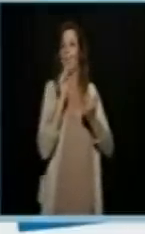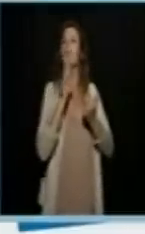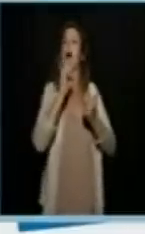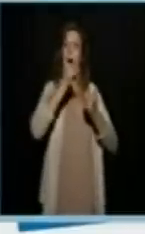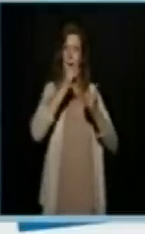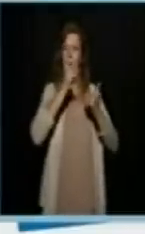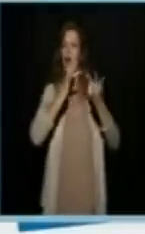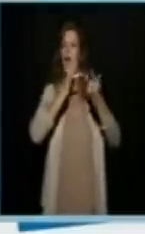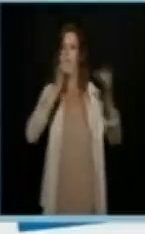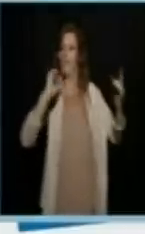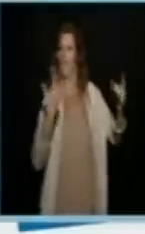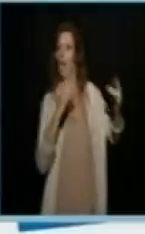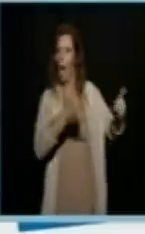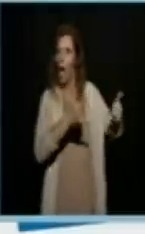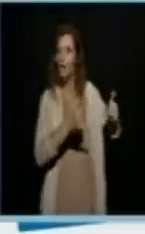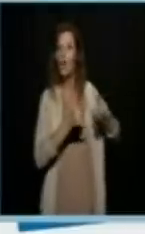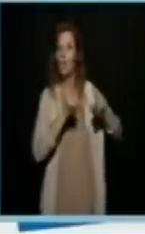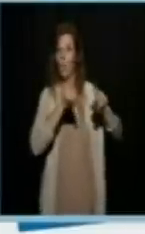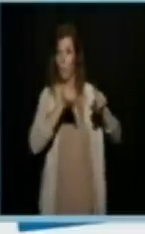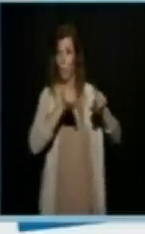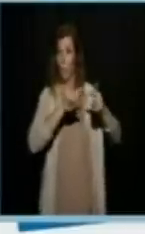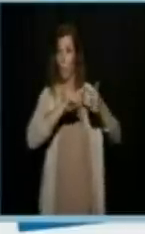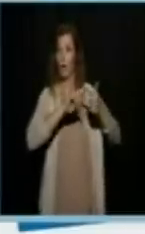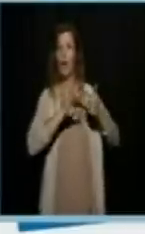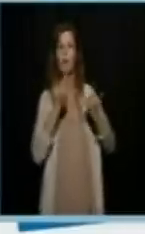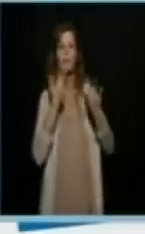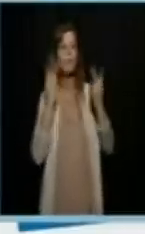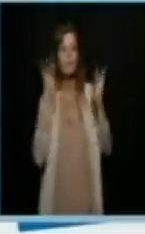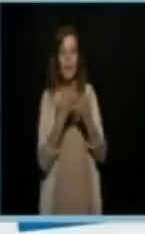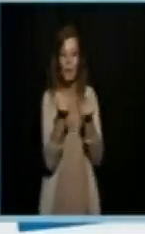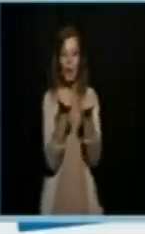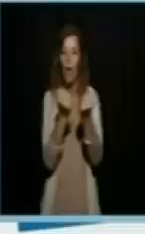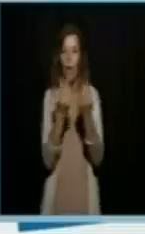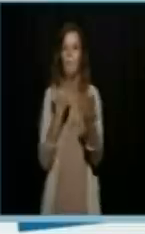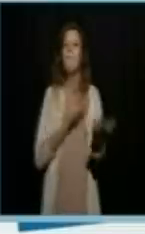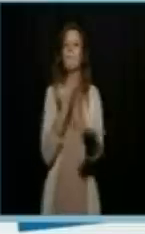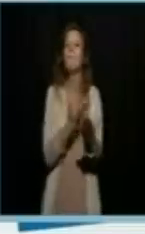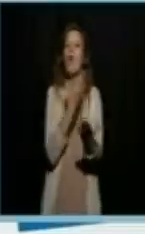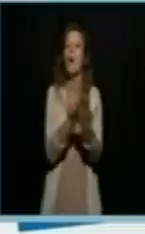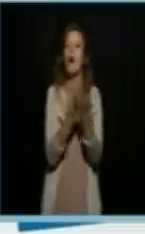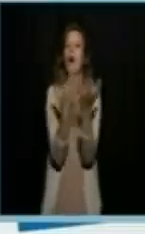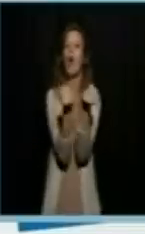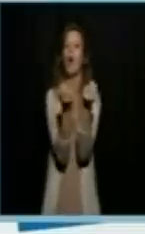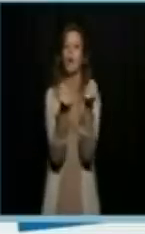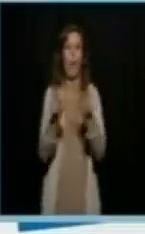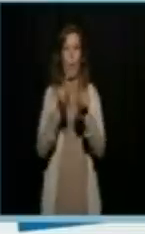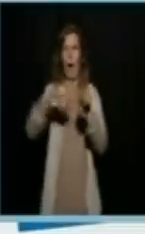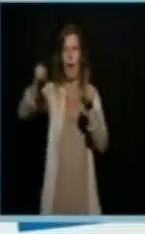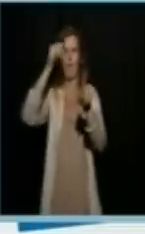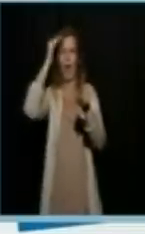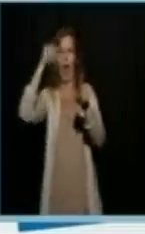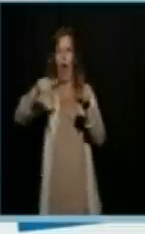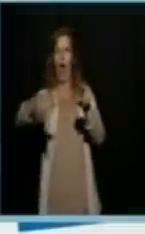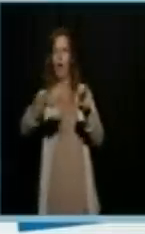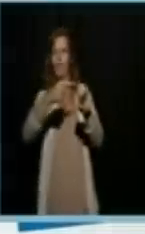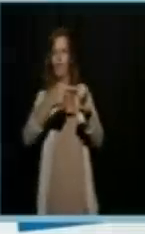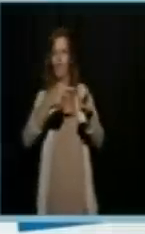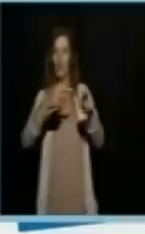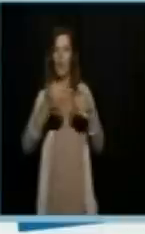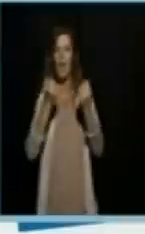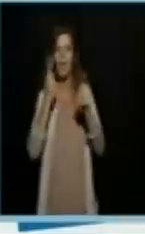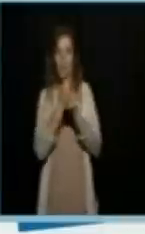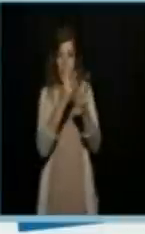banda larga, ma studiamo proposte concrete, come quelle che ascolterete oggi, per risolvere questo problema.